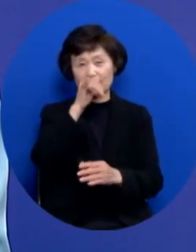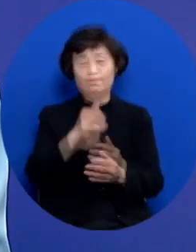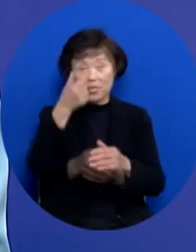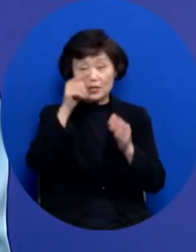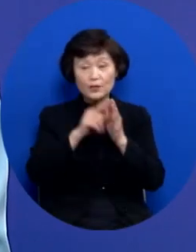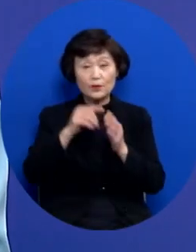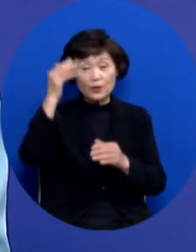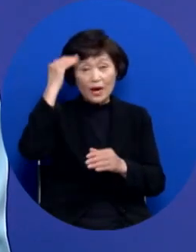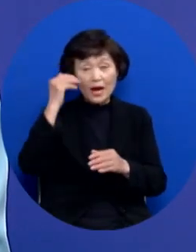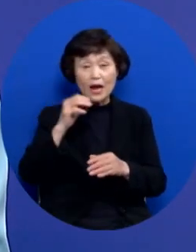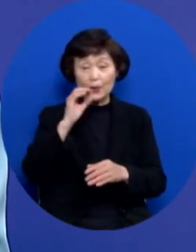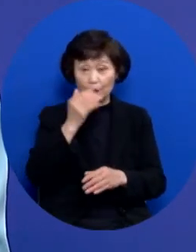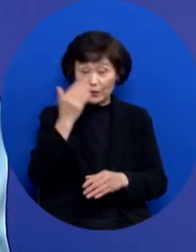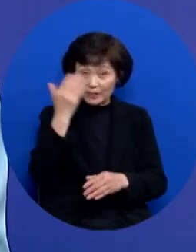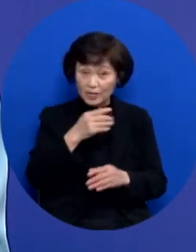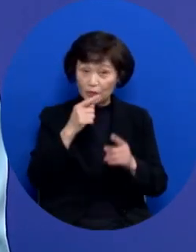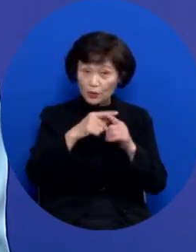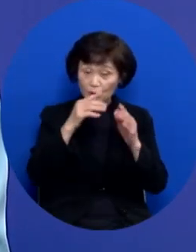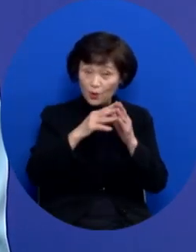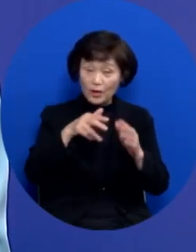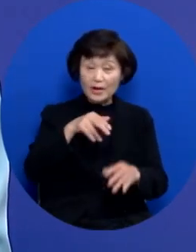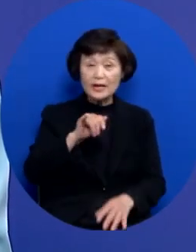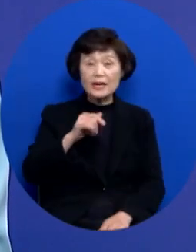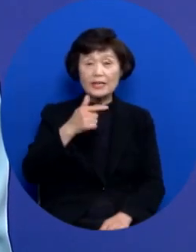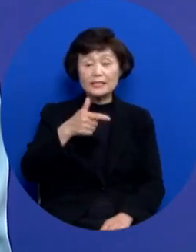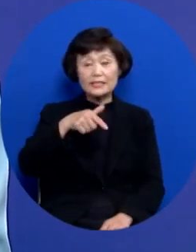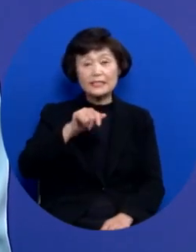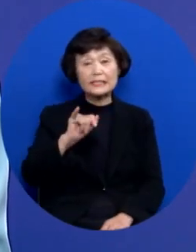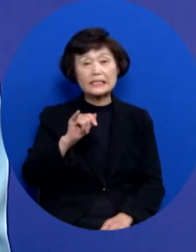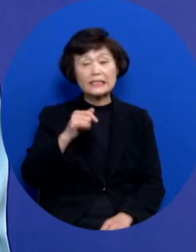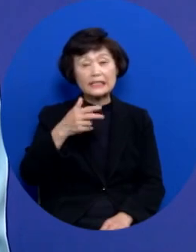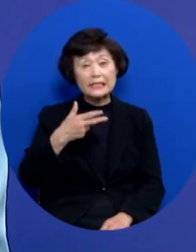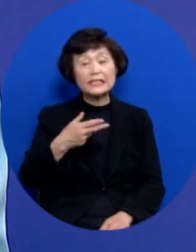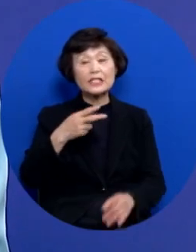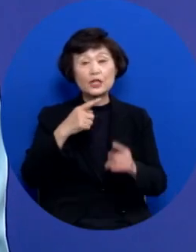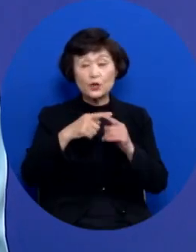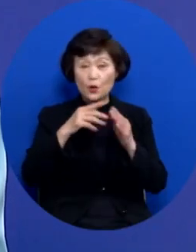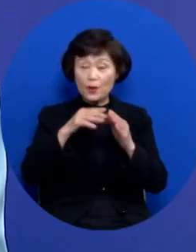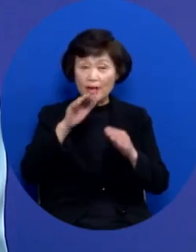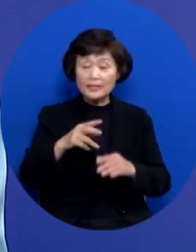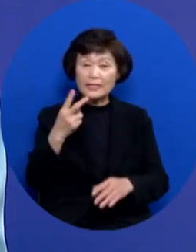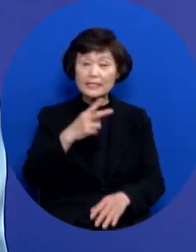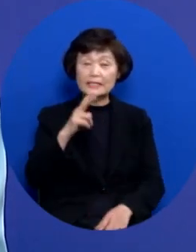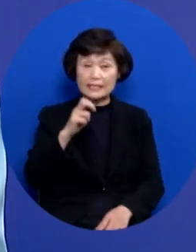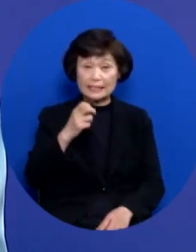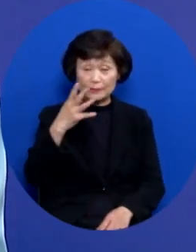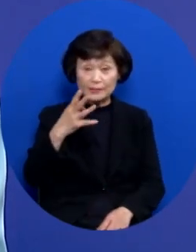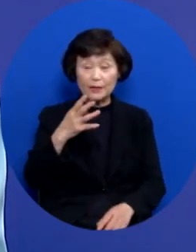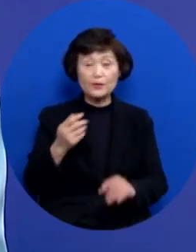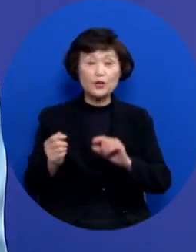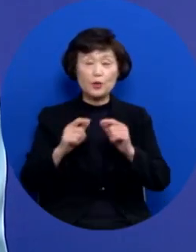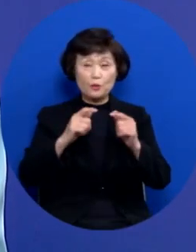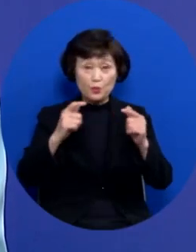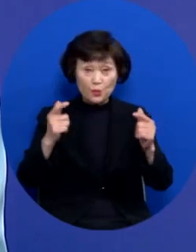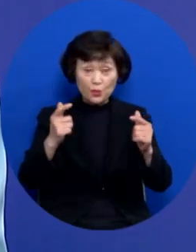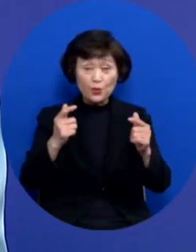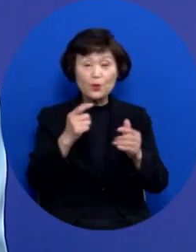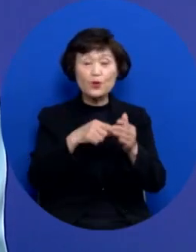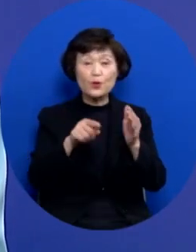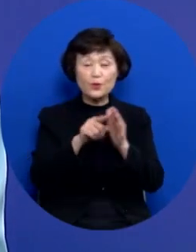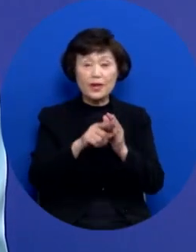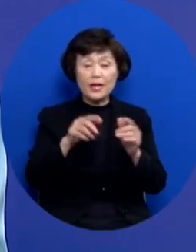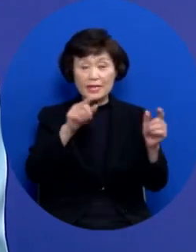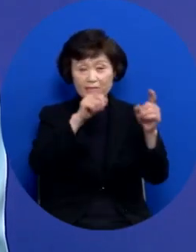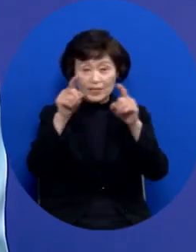기독교 한국 선결교회가 신길교회에서 목회 리메이크업을 주제로 2023 선결교회 부흥 키워드 전국